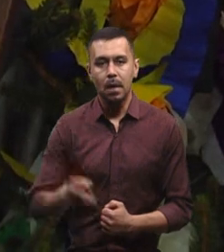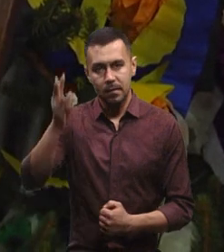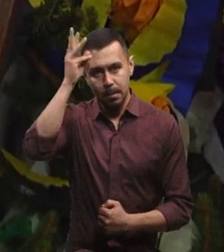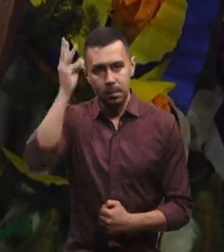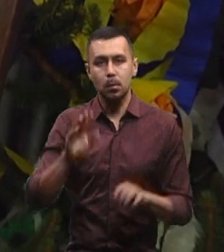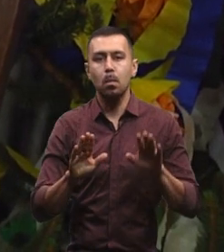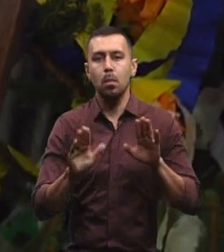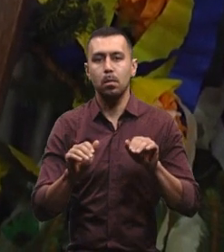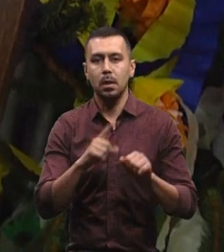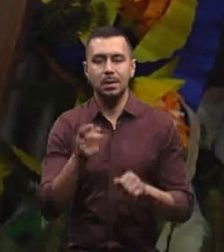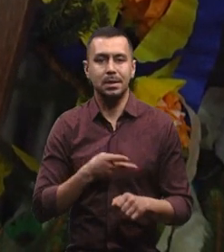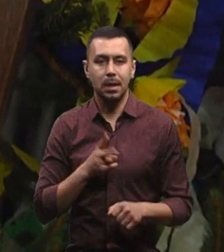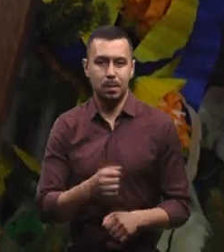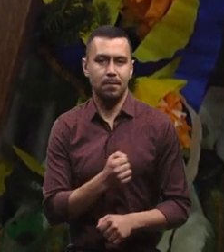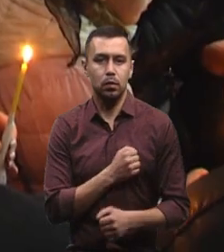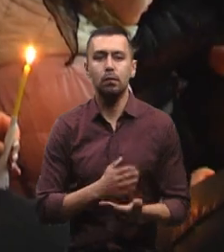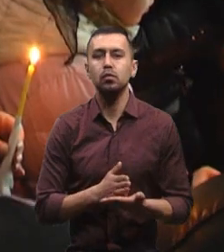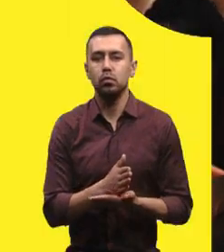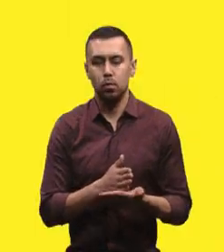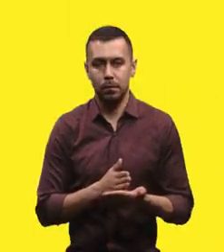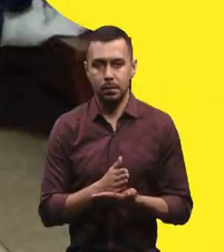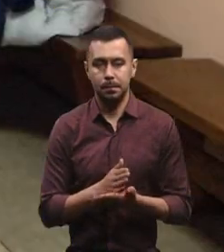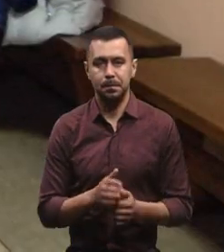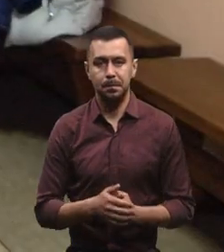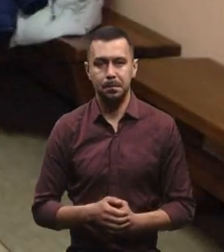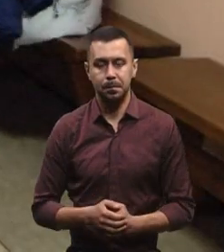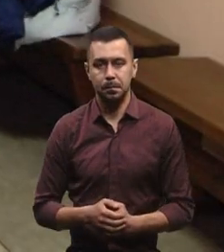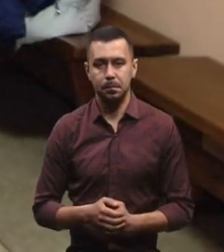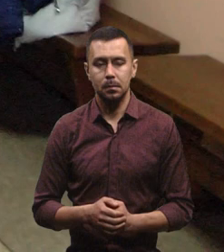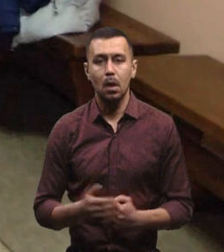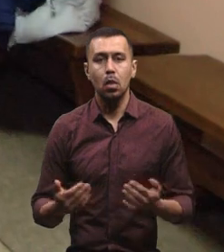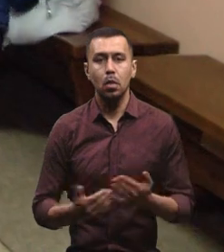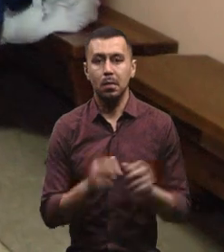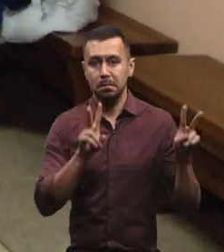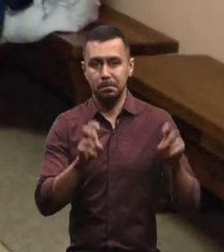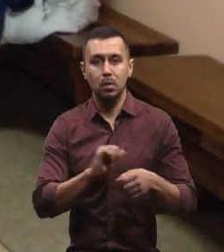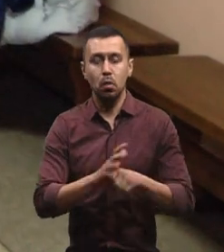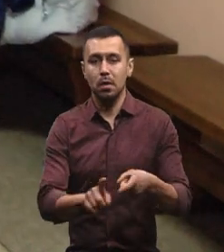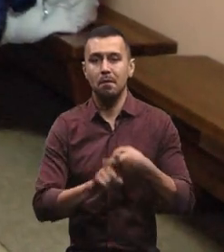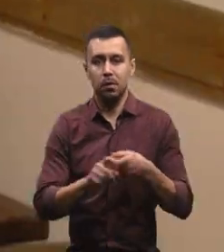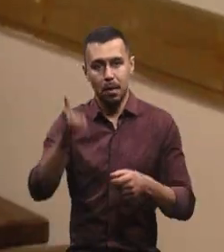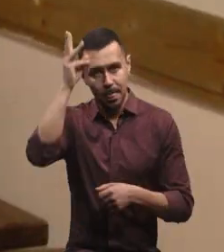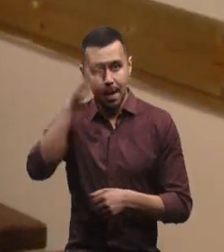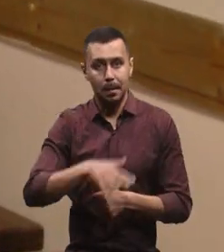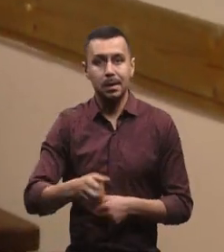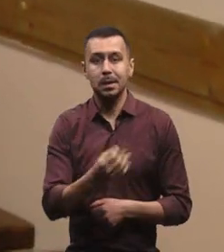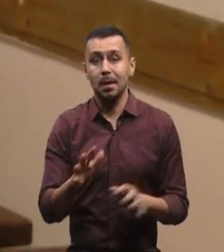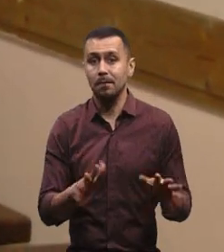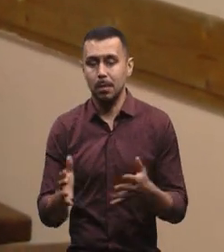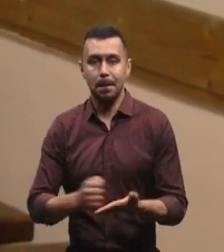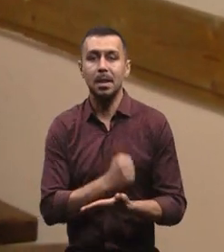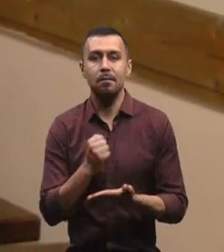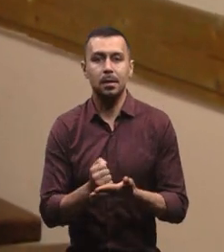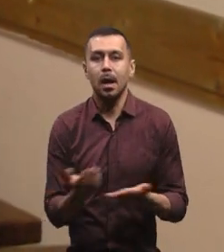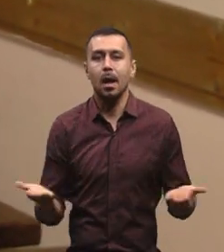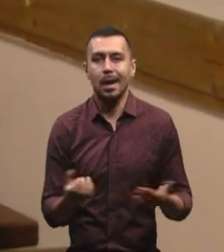Хмельницькому попрощались із загиблим військовослужбовцем. Новий штам коронавірусу на Хмельниччині. Скільки випадків підтвердили